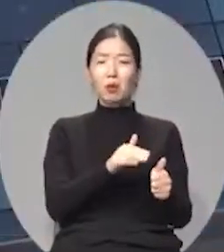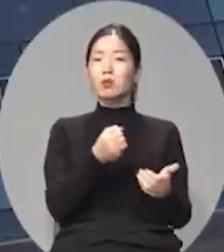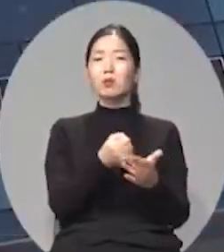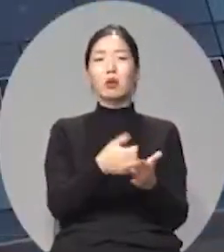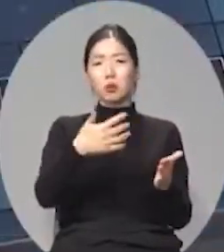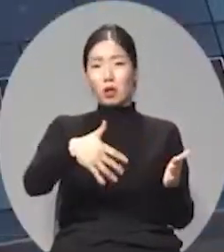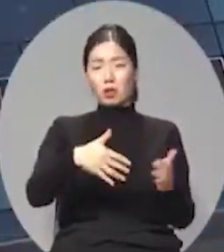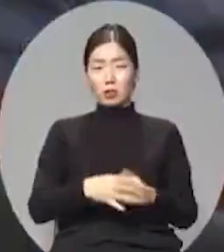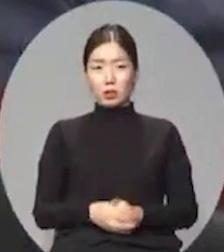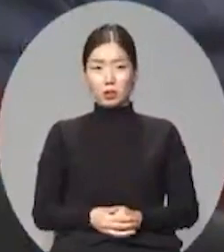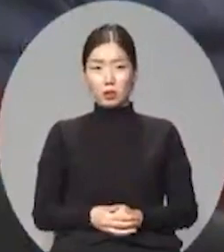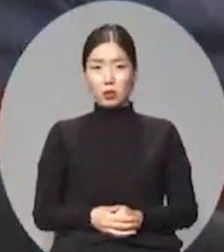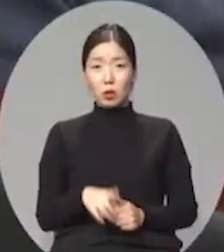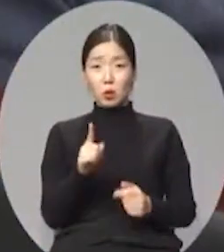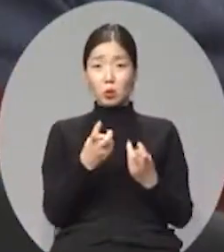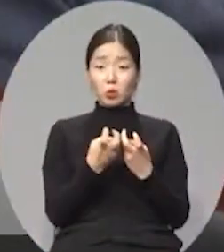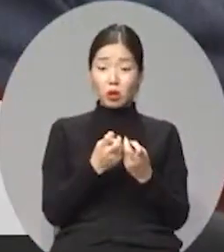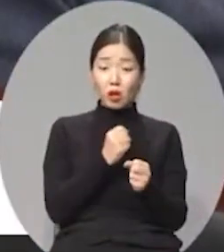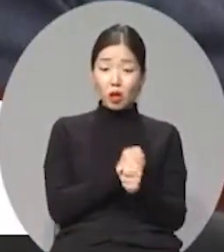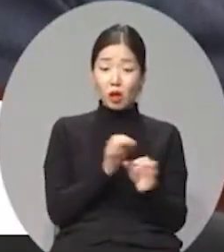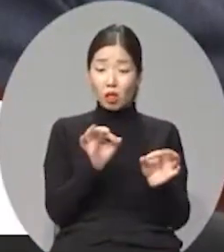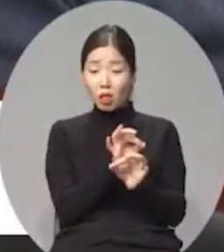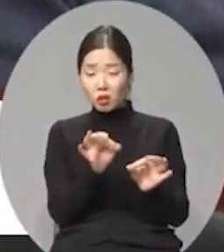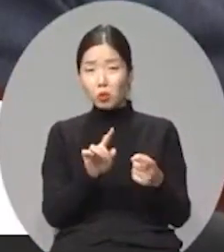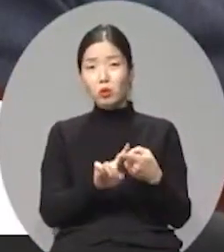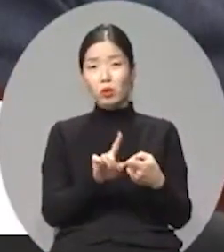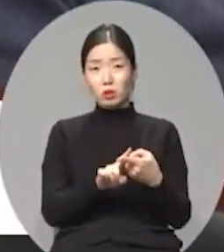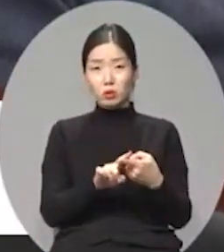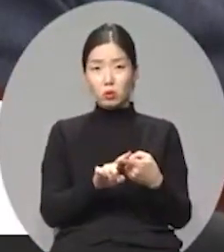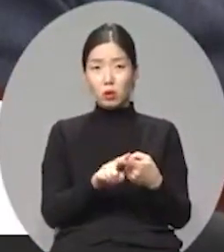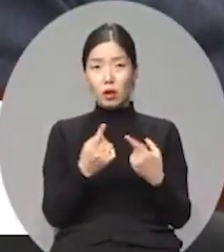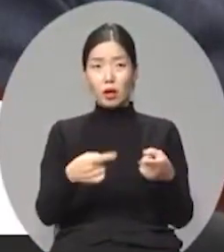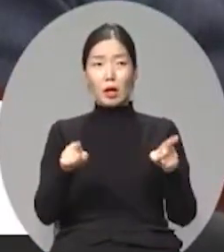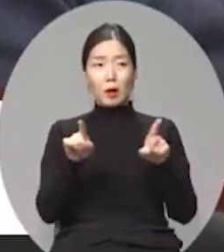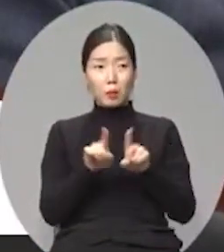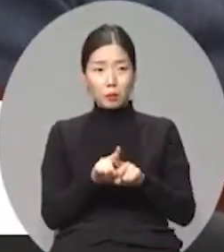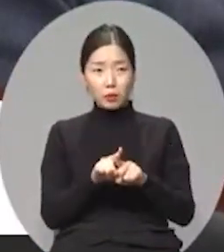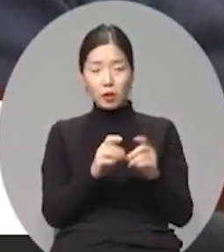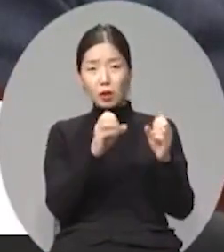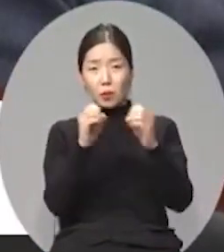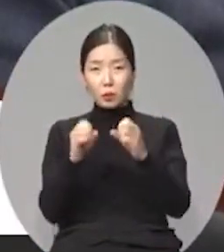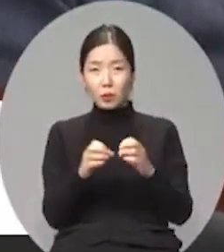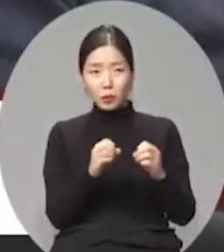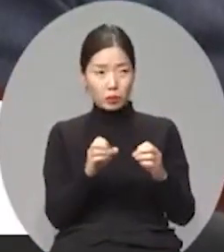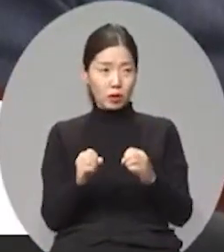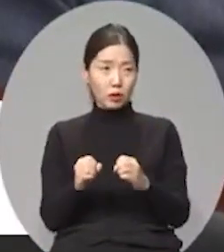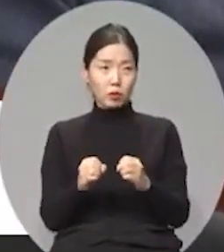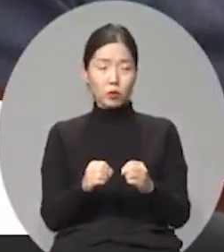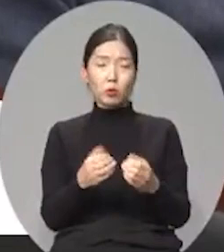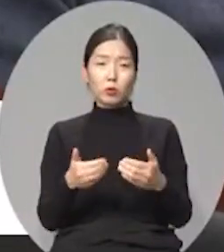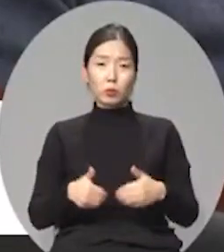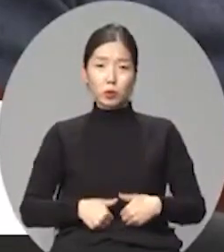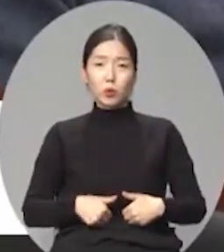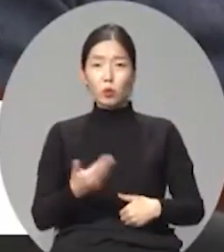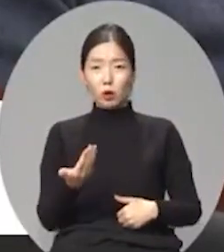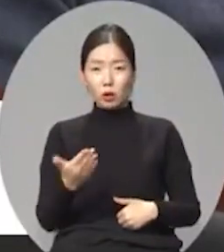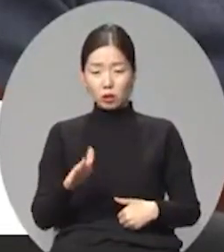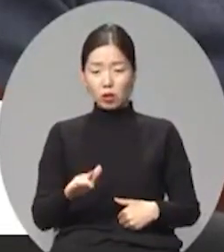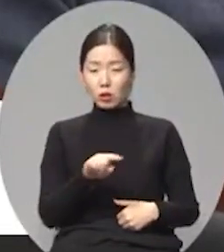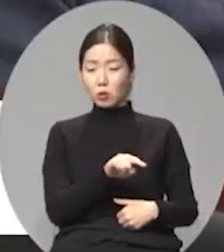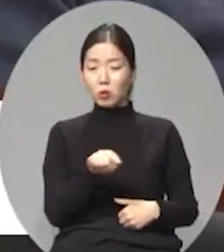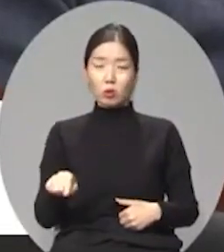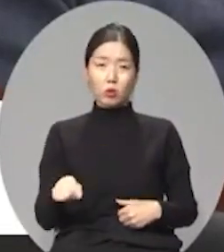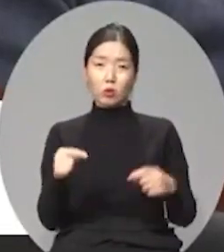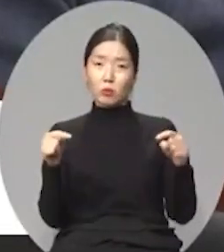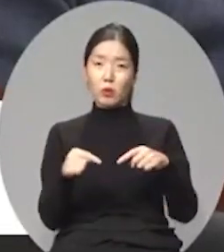있습니다. 어떻게 할 것인가에 대한 부분을 같이 이야기를 해서 협조를 해야 되는데 그런 협조가